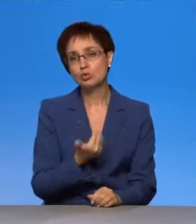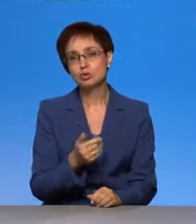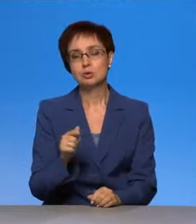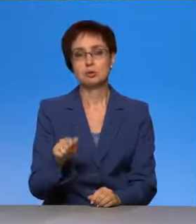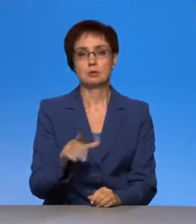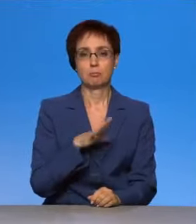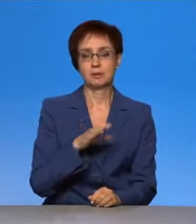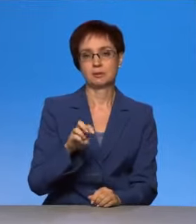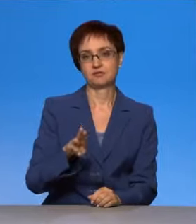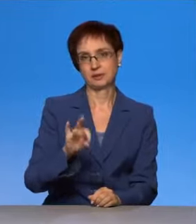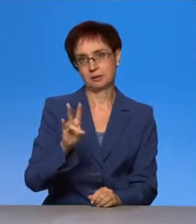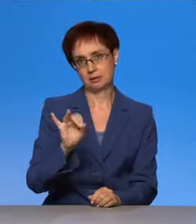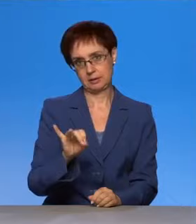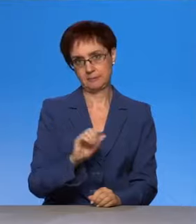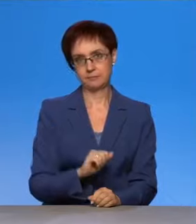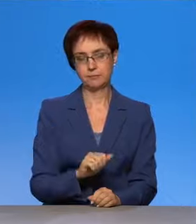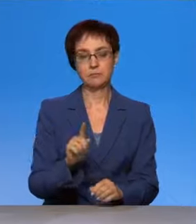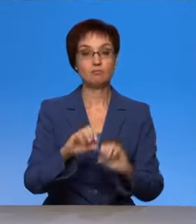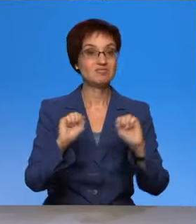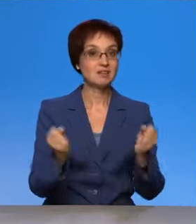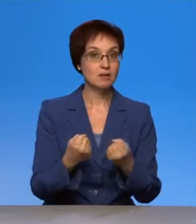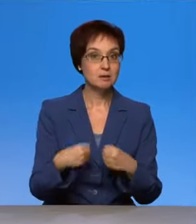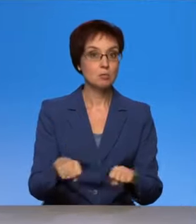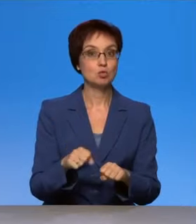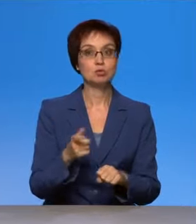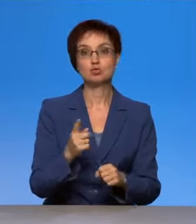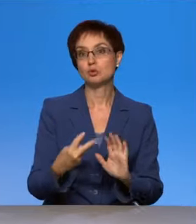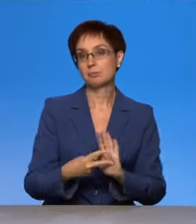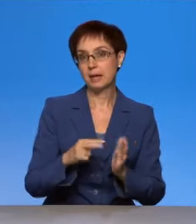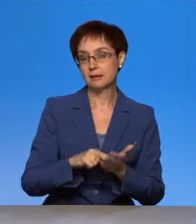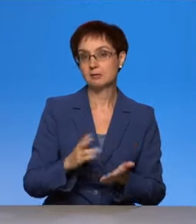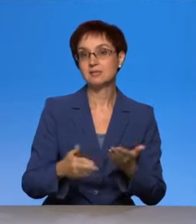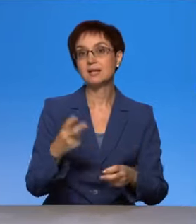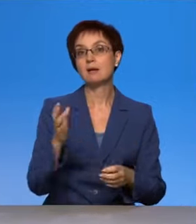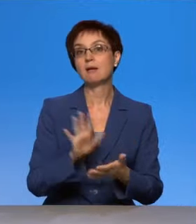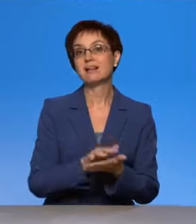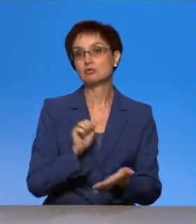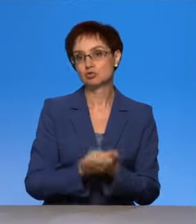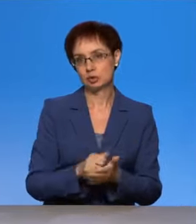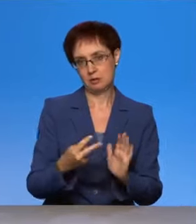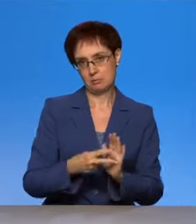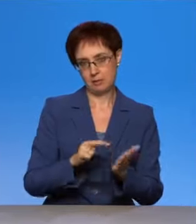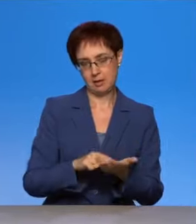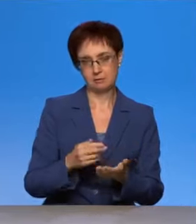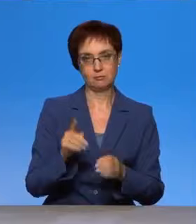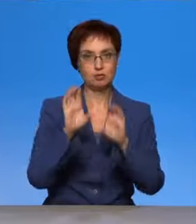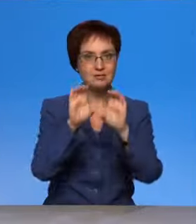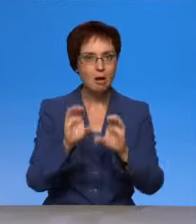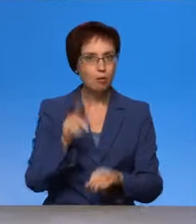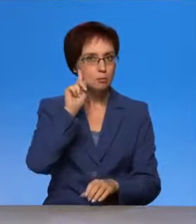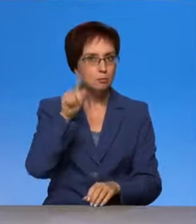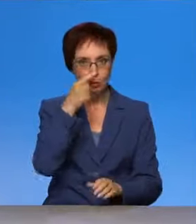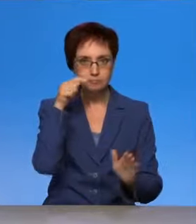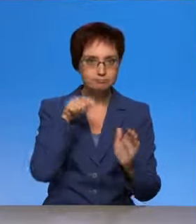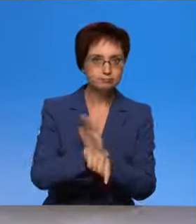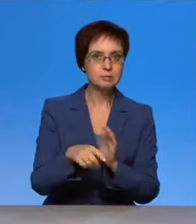находиться. Невозможность что-то спланировать, либо срыв планов, потому что по закону полностью ребенок либо не ложится спать, либо у него плохое настроение, в итоге либо